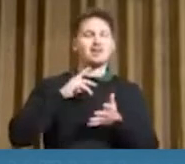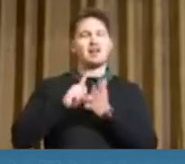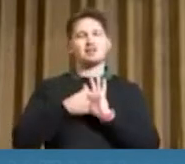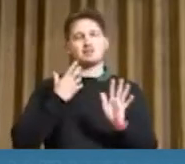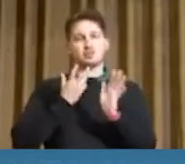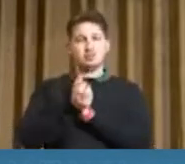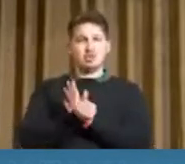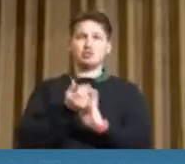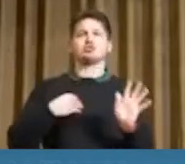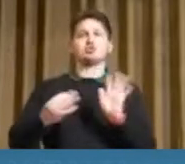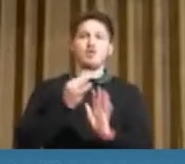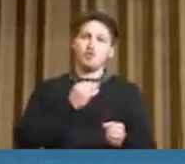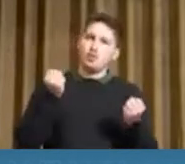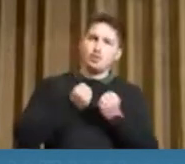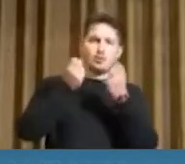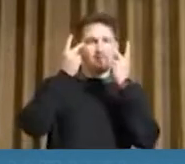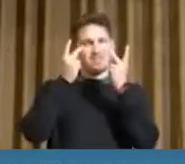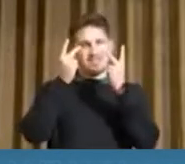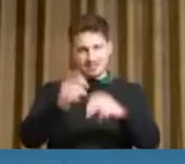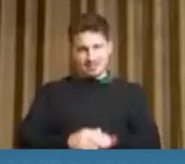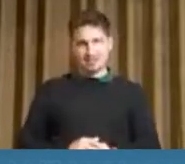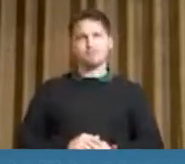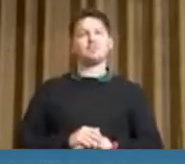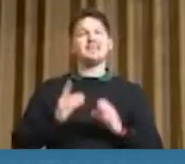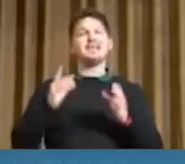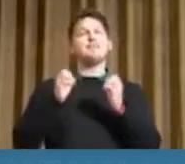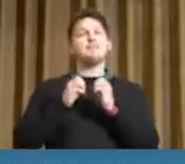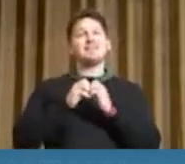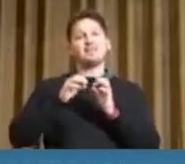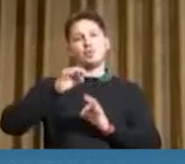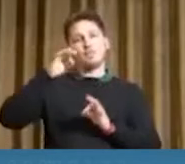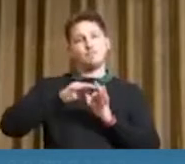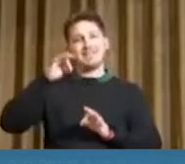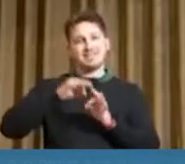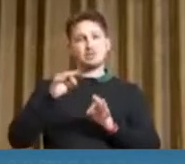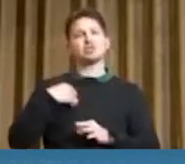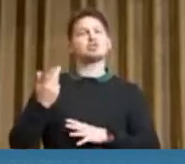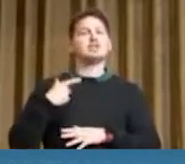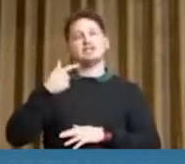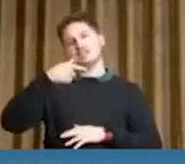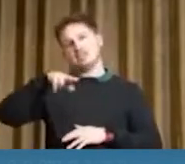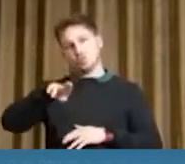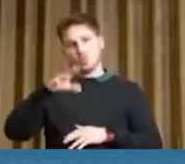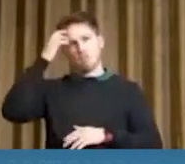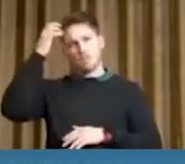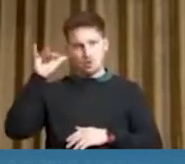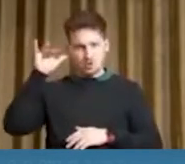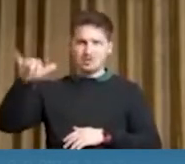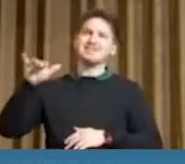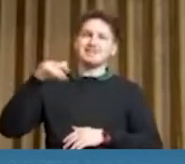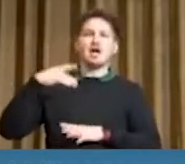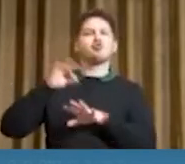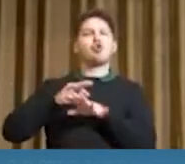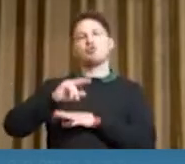hat. Biometrisch betreut werden wir durch Herrn Haller im Institut für Biometrie an der TU München. Wir haben auch eine Vorbereitung